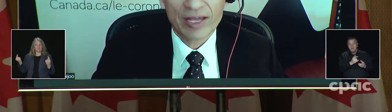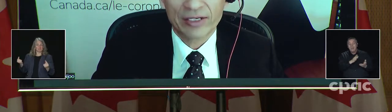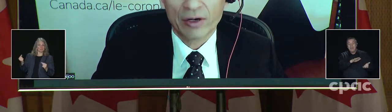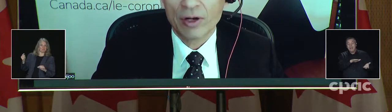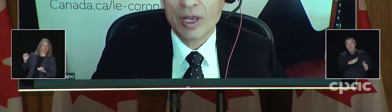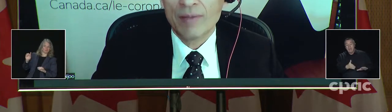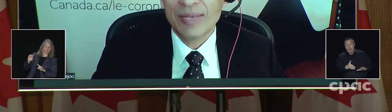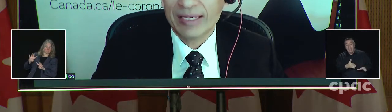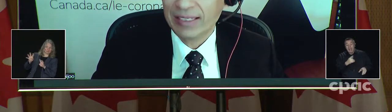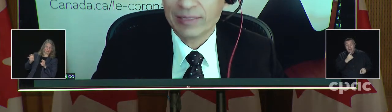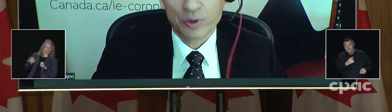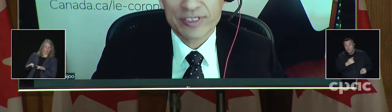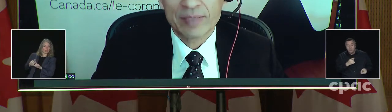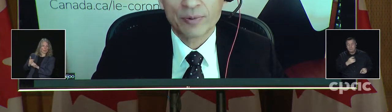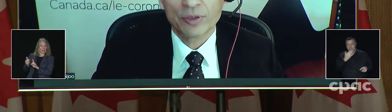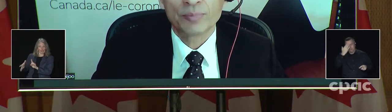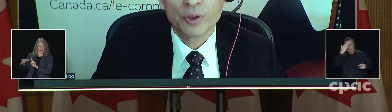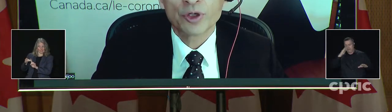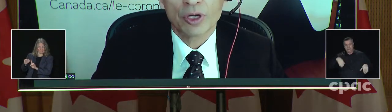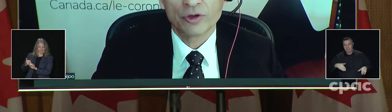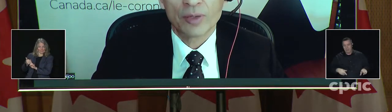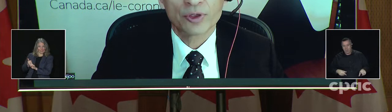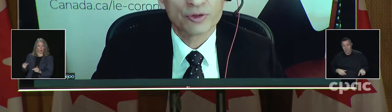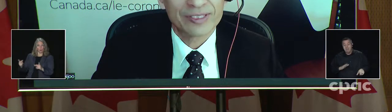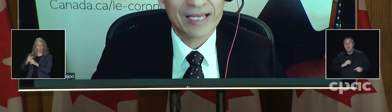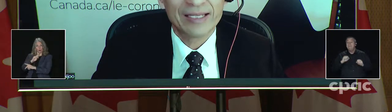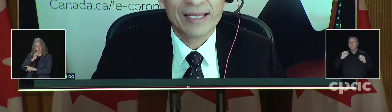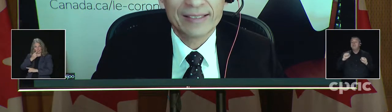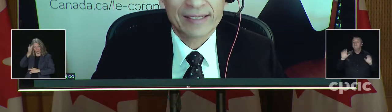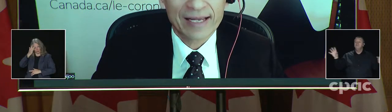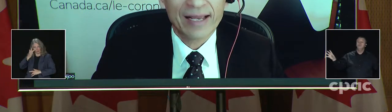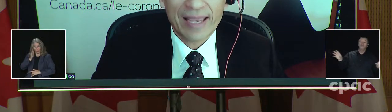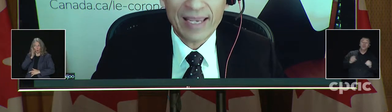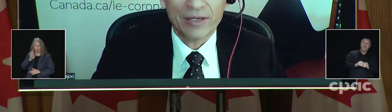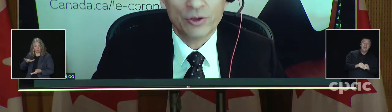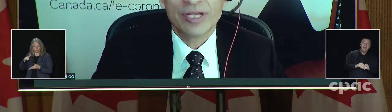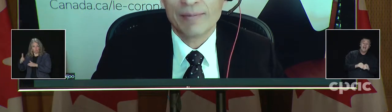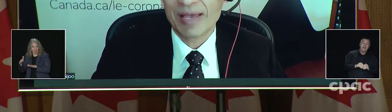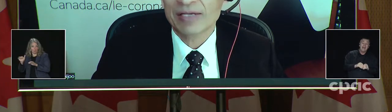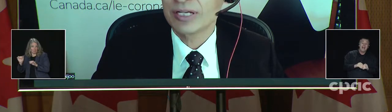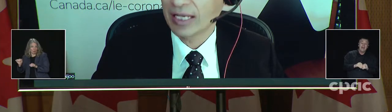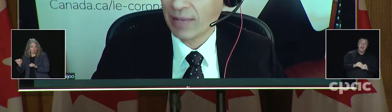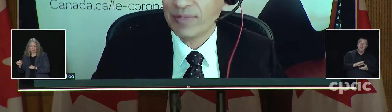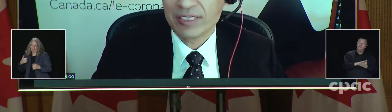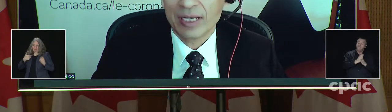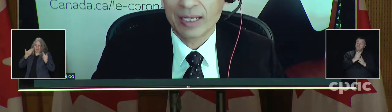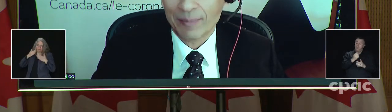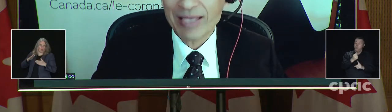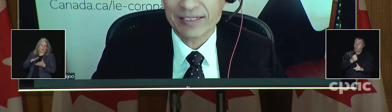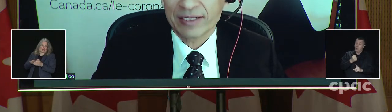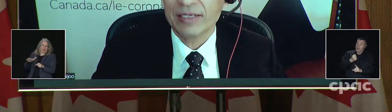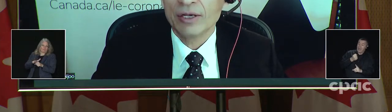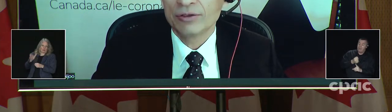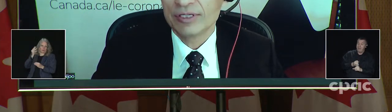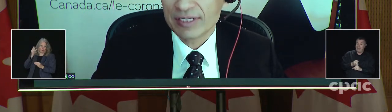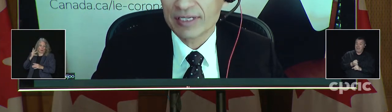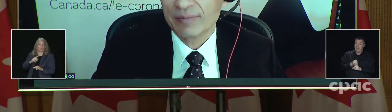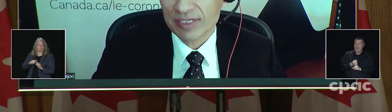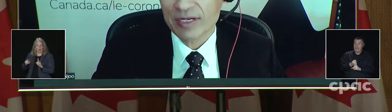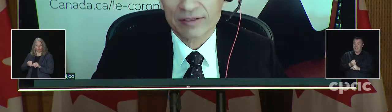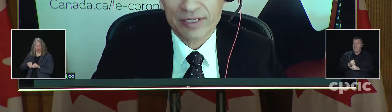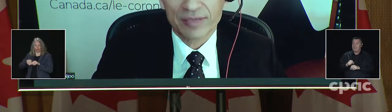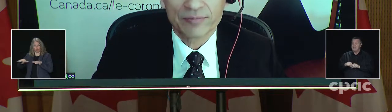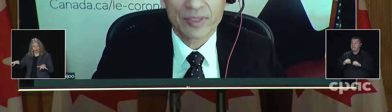nouveau variant, mais il est possible qu'un plus grand nombre total de cas ait un impact sur la capacité du